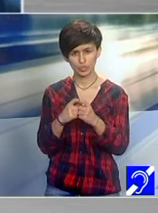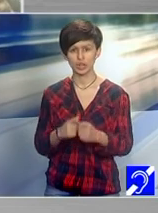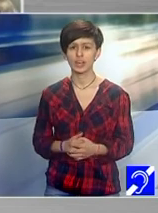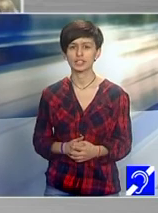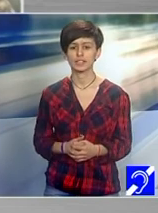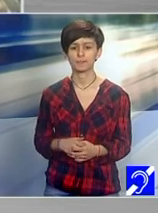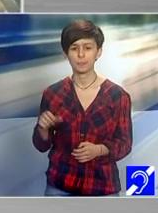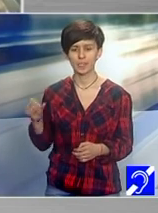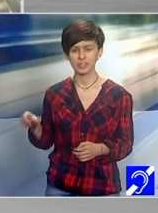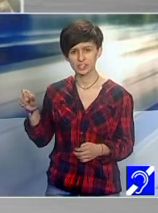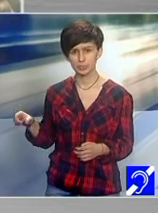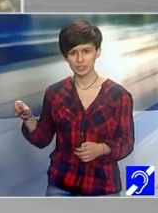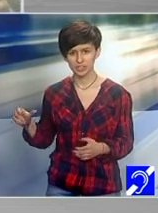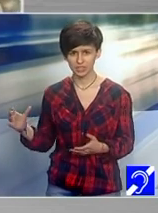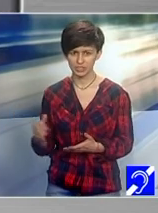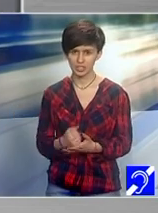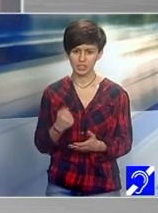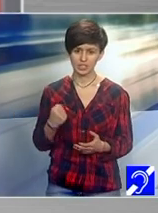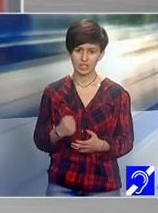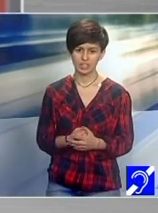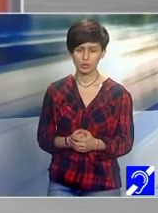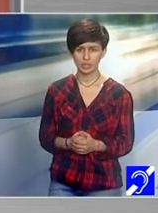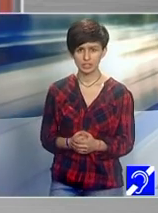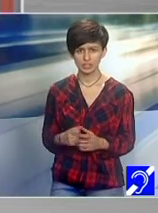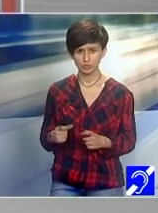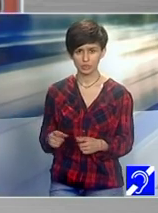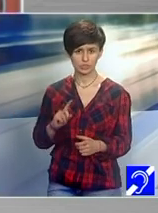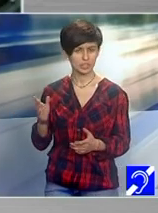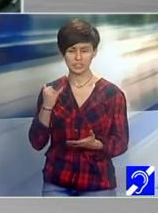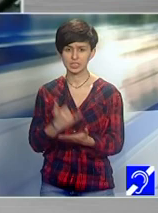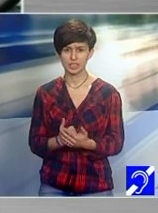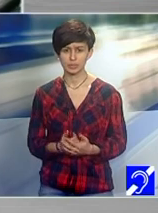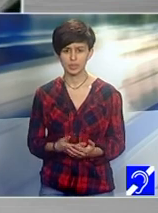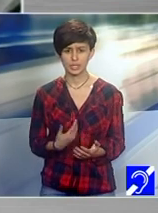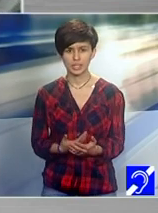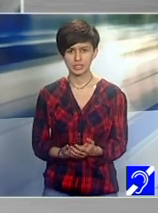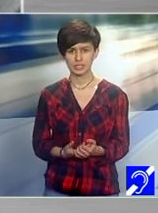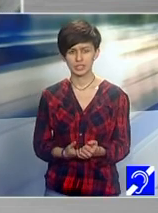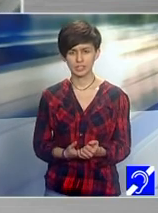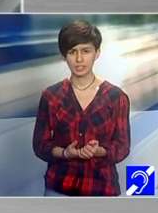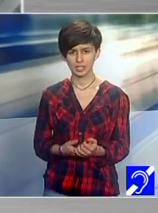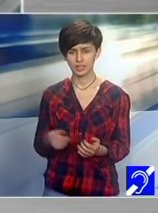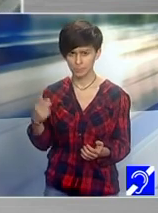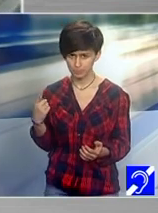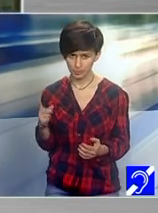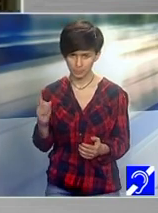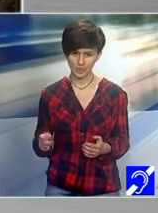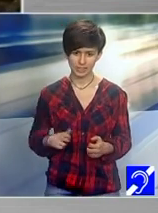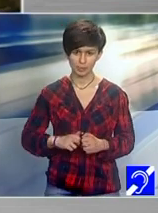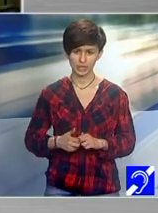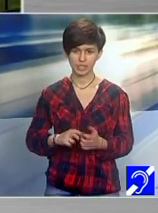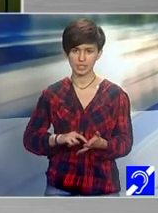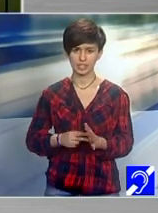fi desprins din corpul medical. Asta este o nedreptate care va trebui să o rezolve în primul rând Ministrul